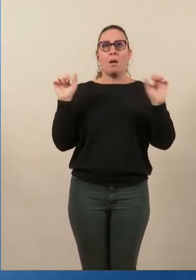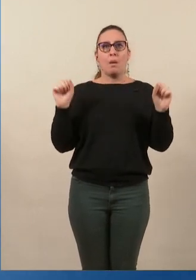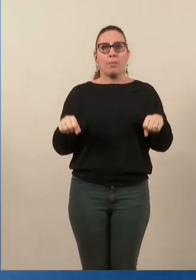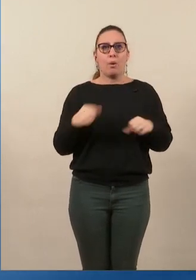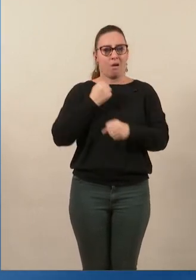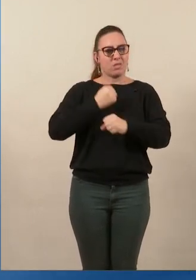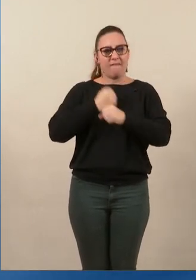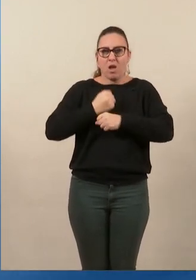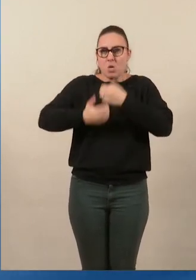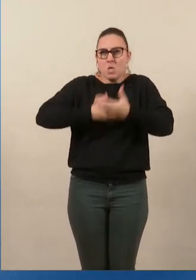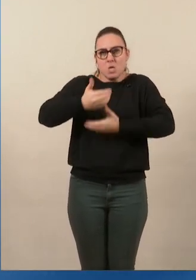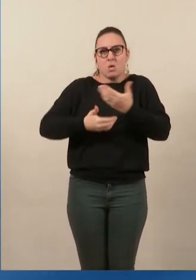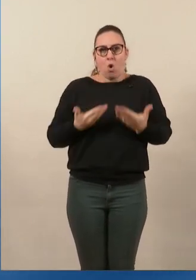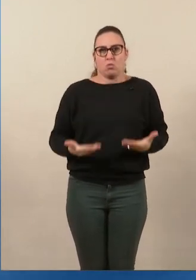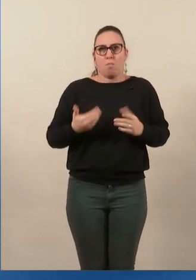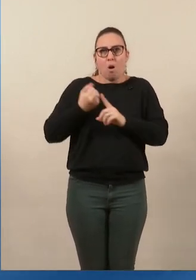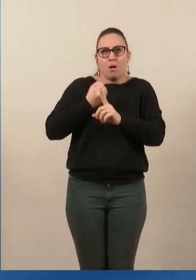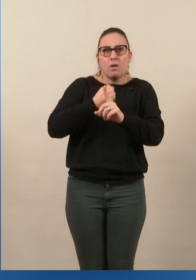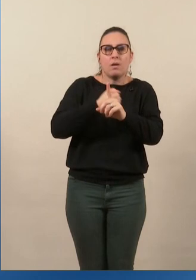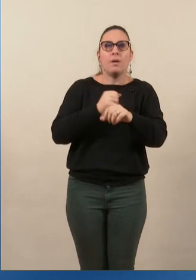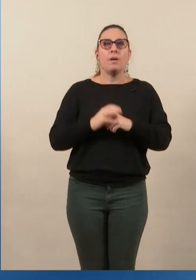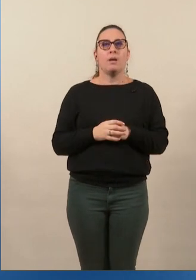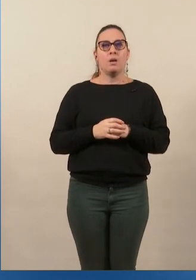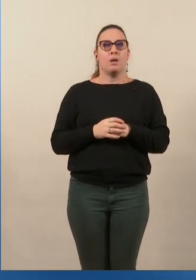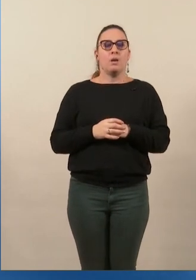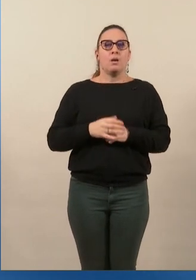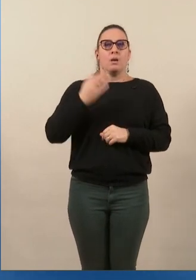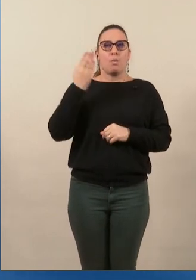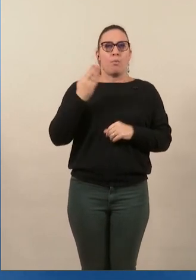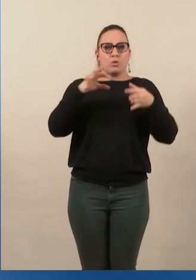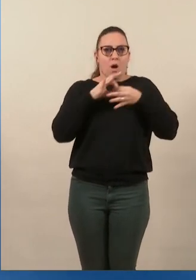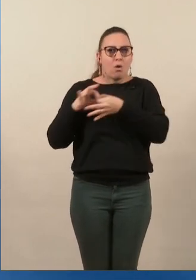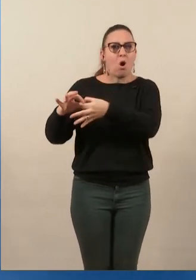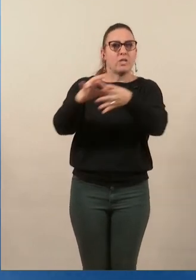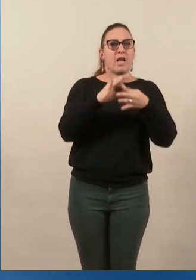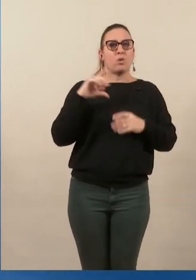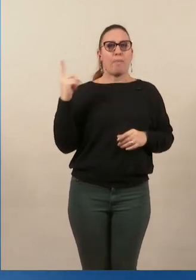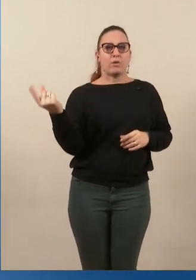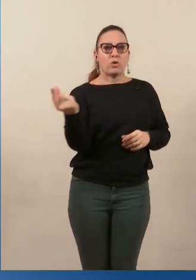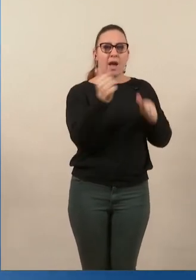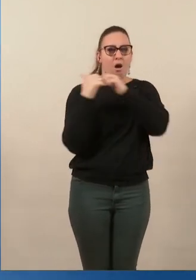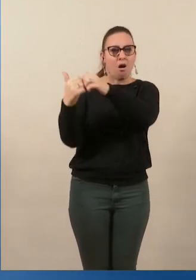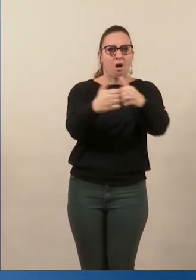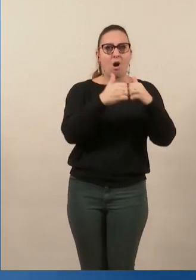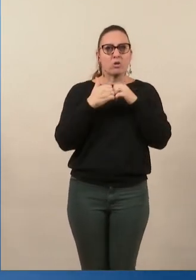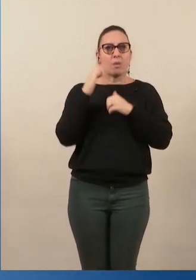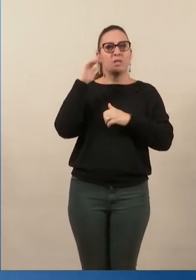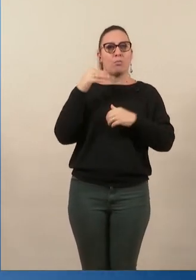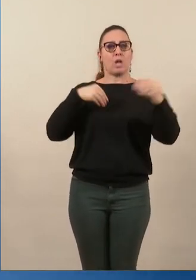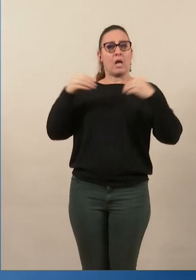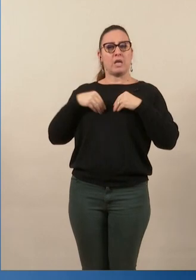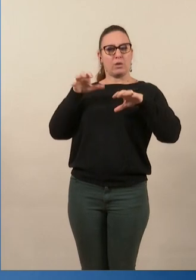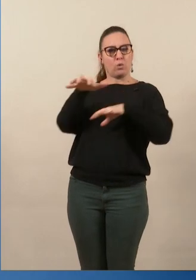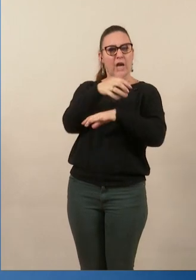travaillons actuellement euh vous soullignez à juste titre la nécessaire coordination des acteurs euh nous travaillons en ce sens avec notre direction de